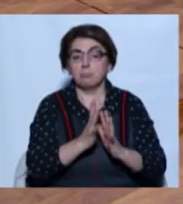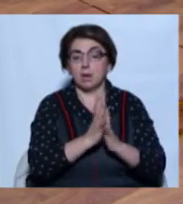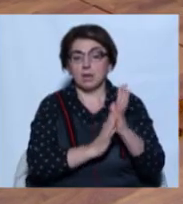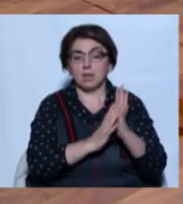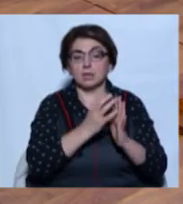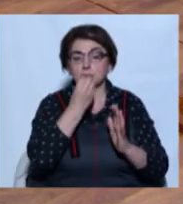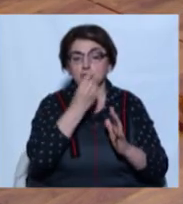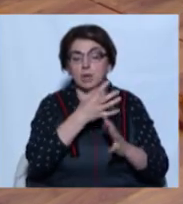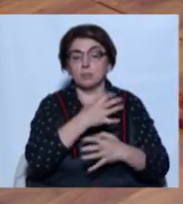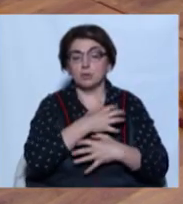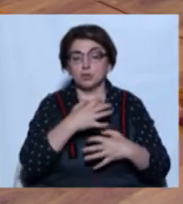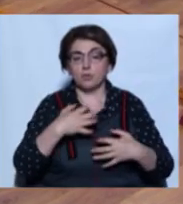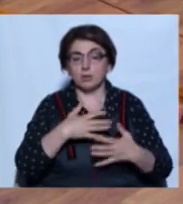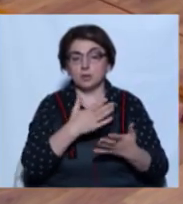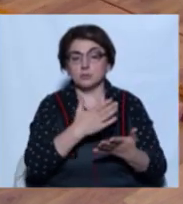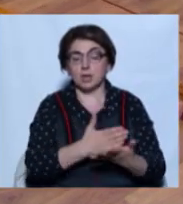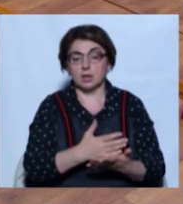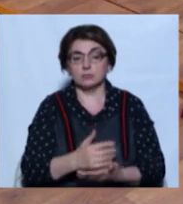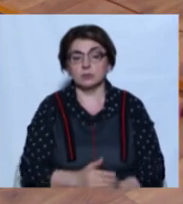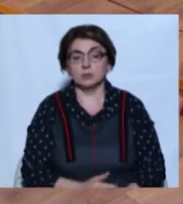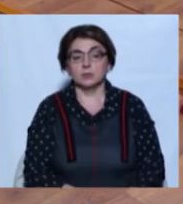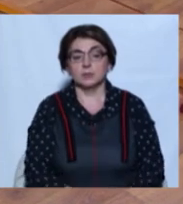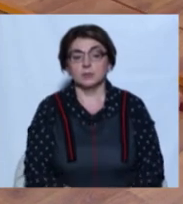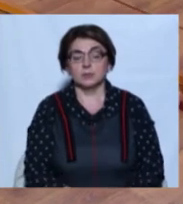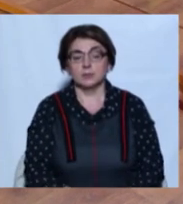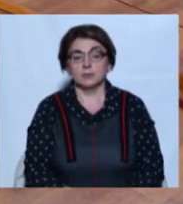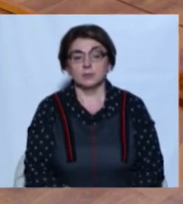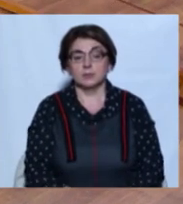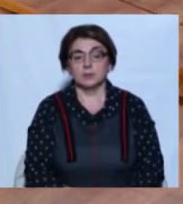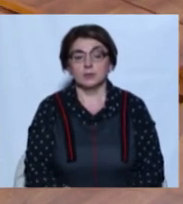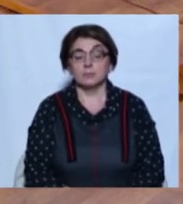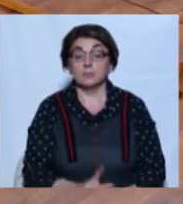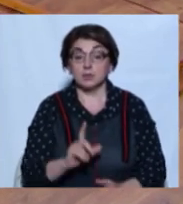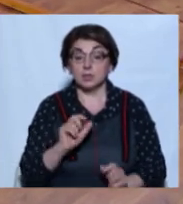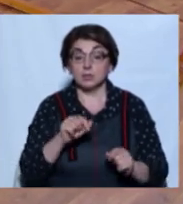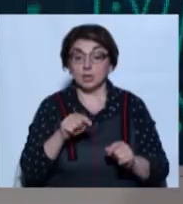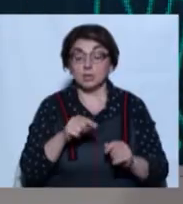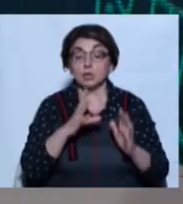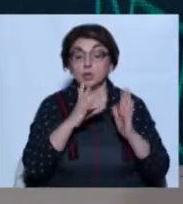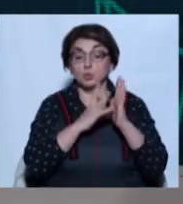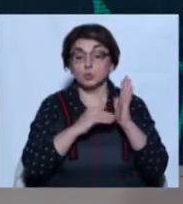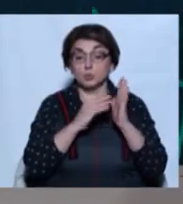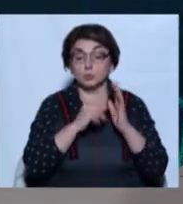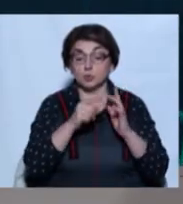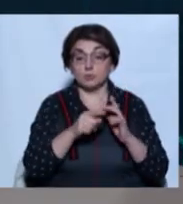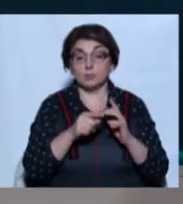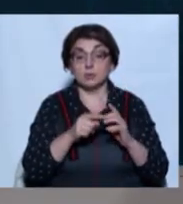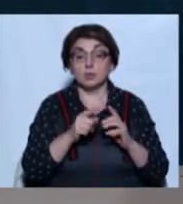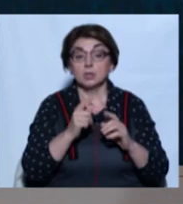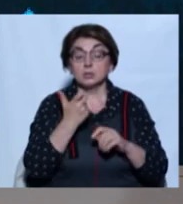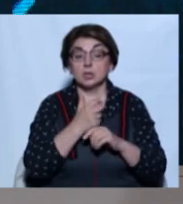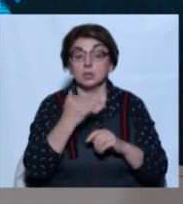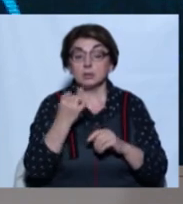ბალახის მჭამელს ცხოველებს აქვს. Აი, რაც შეეხება ეს ძუძუმწოვრებს. Ძალიან საინტერესო